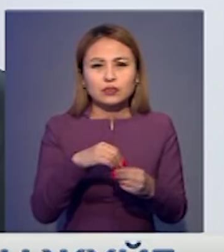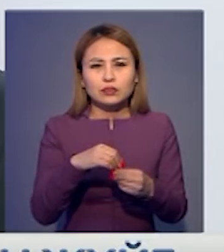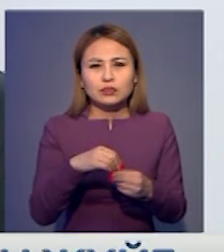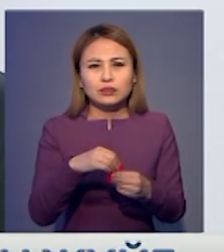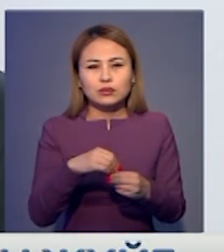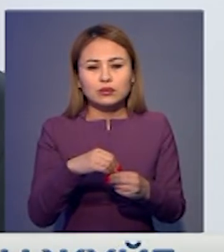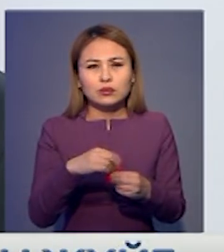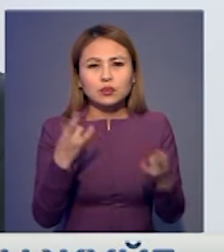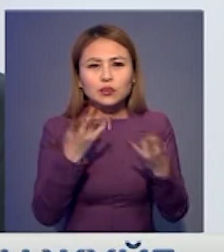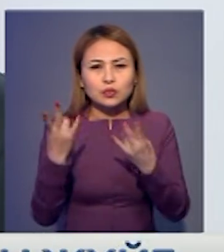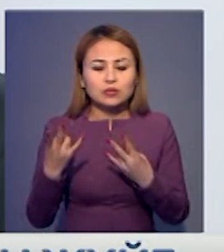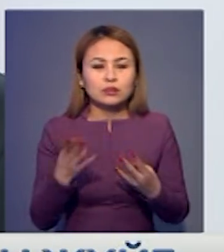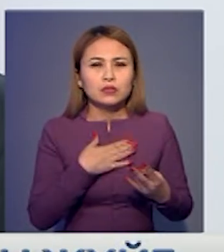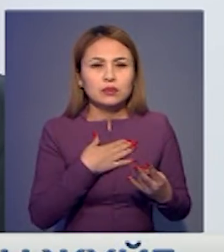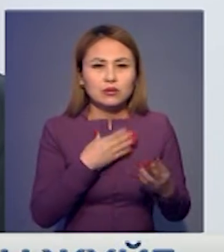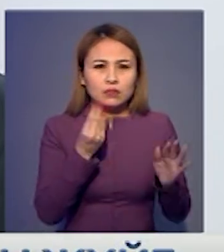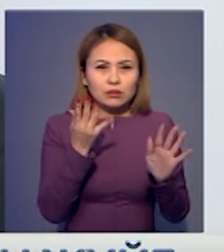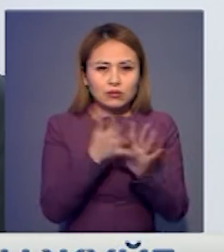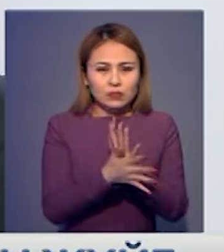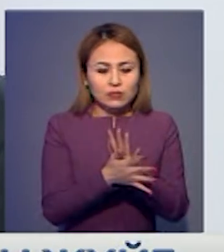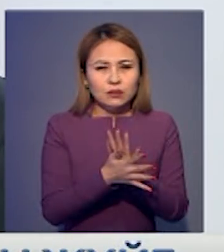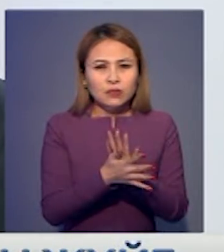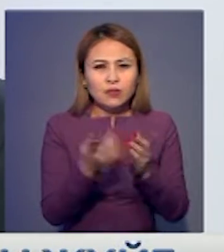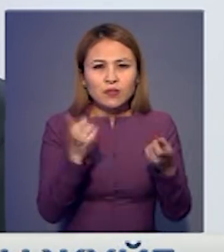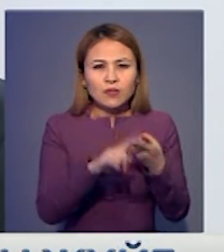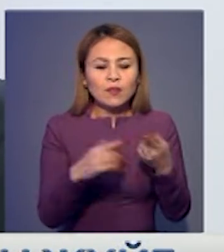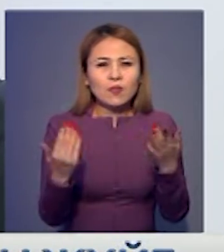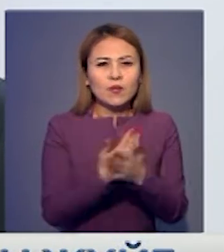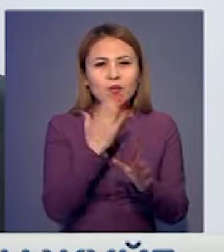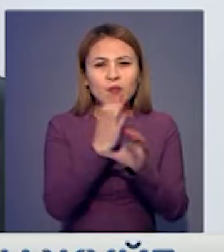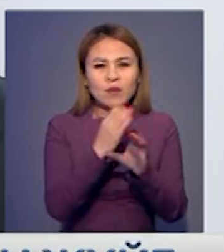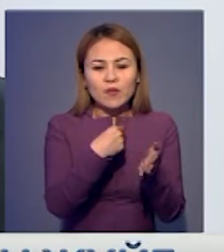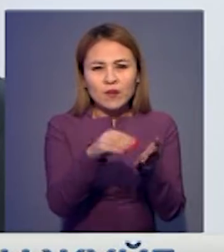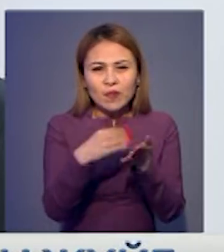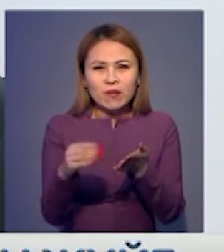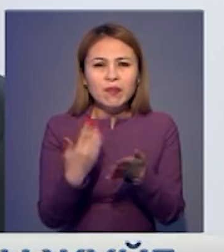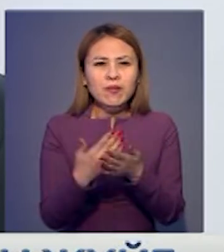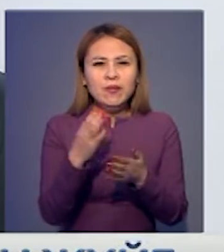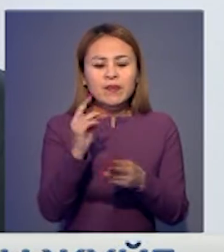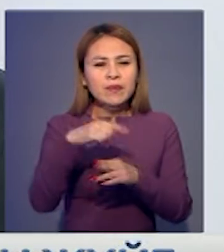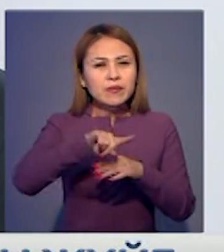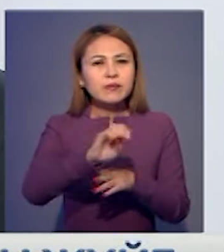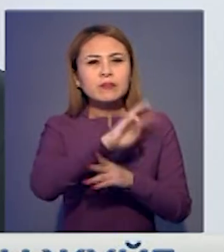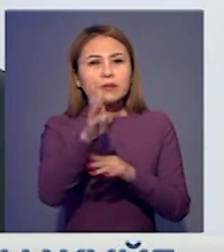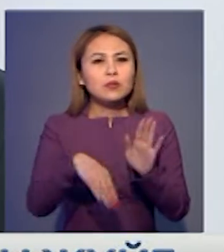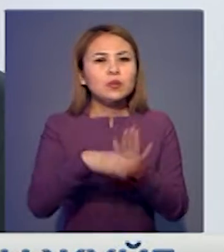өзіміздің мұқтажымызға жұмсаймыз, қажеттілігімізге жұмсаймыз, яғни жаңа вагондар алу үшін, сервис жұмысын жақсарту